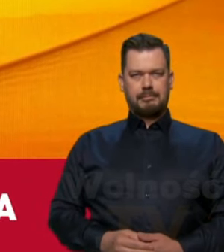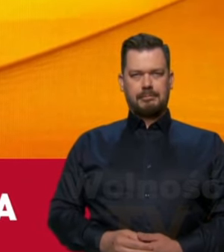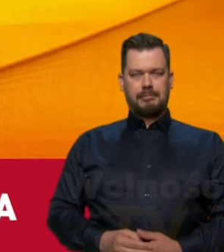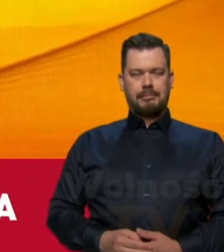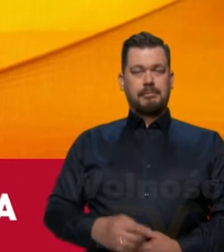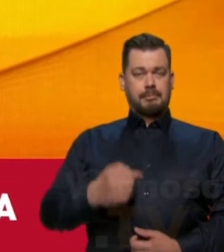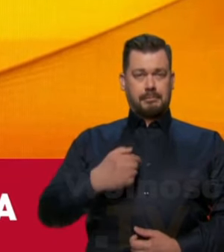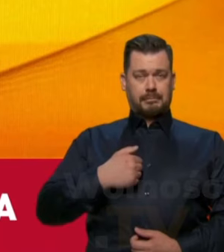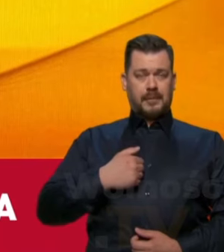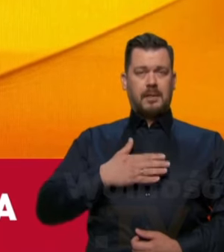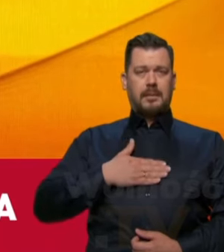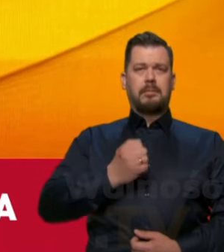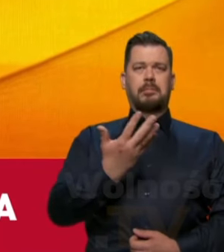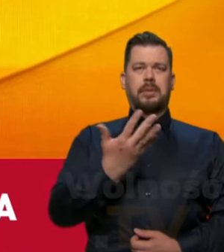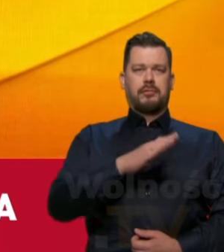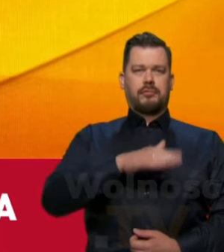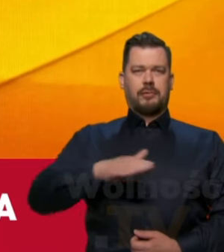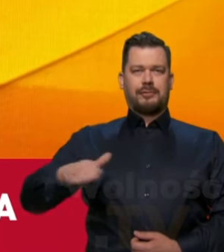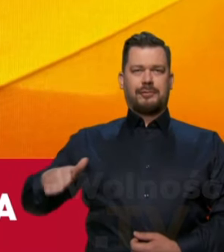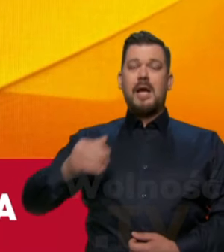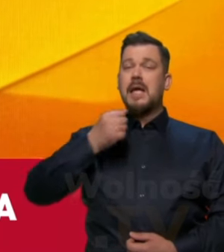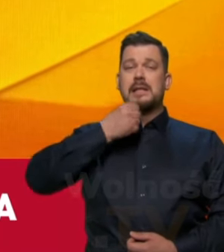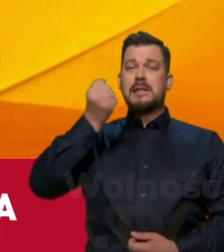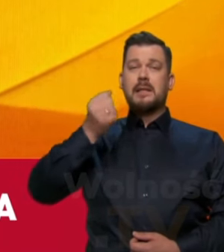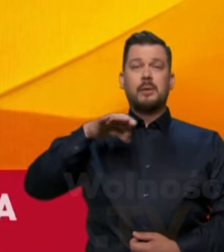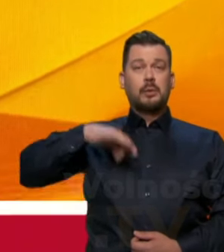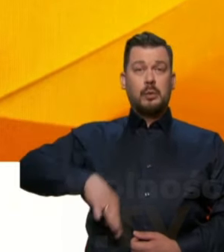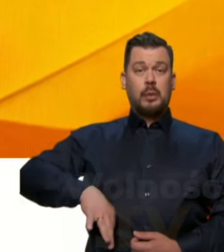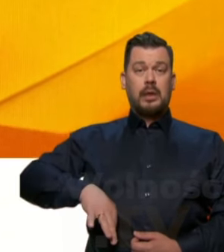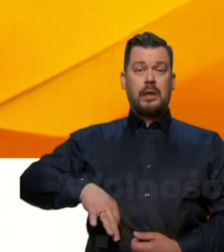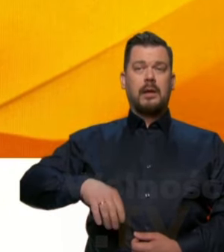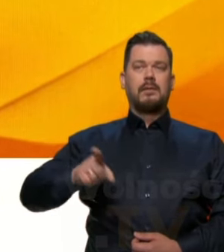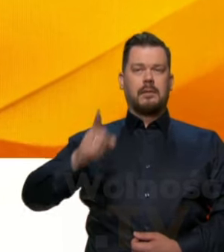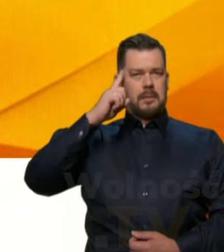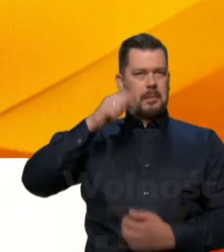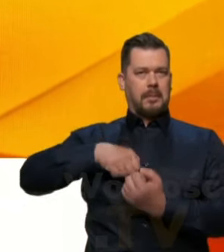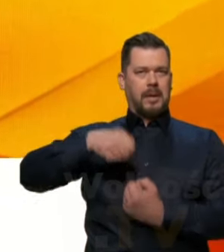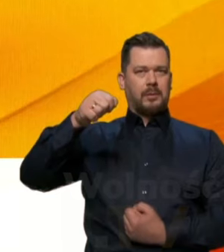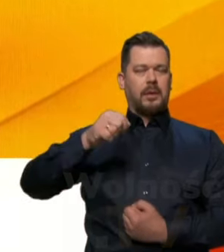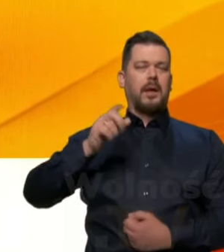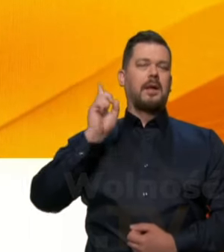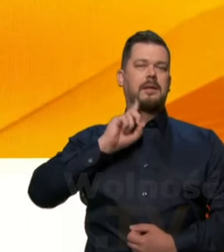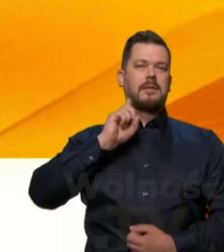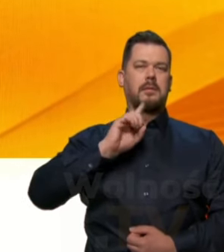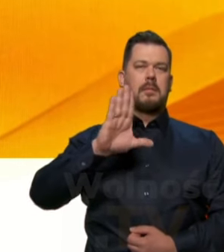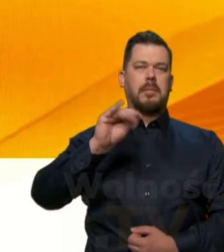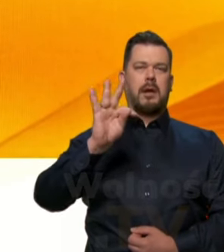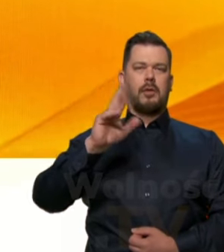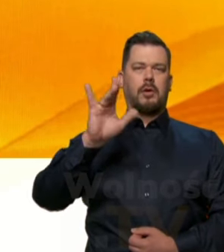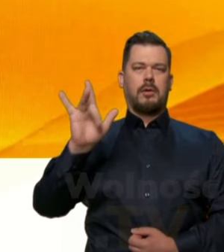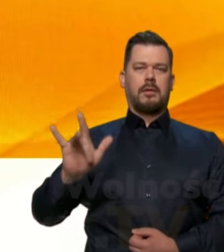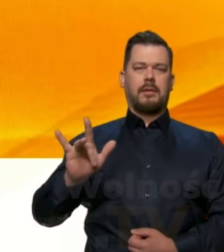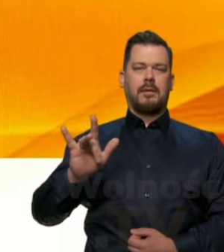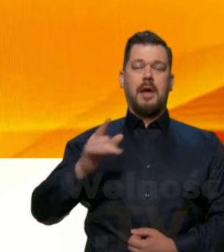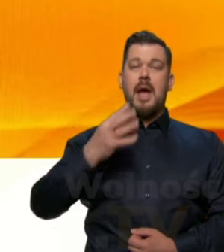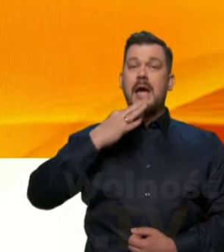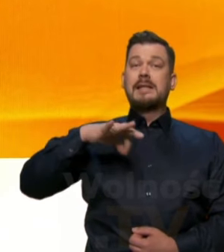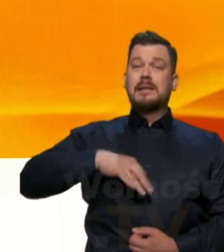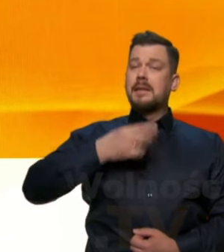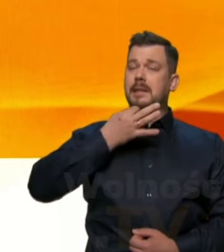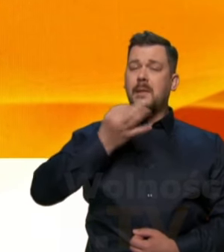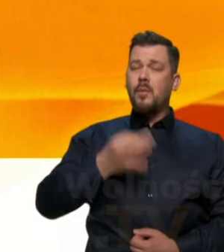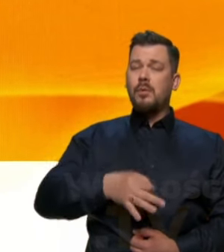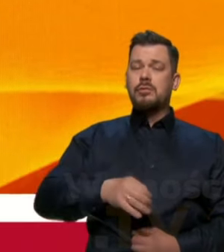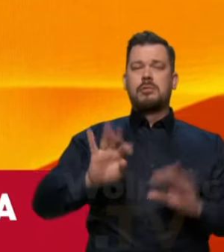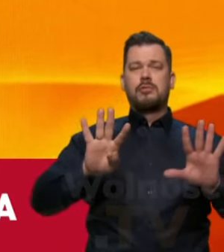Jestem ojcem piątki dzieci. Moja najstarsza córka jest w chwili obecnej w klasie maturalnej Liceum Batorego w Warszawie. Mój najmłodszy syn ma lat